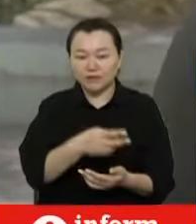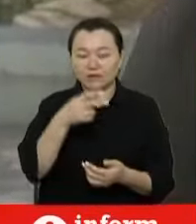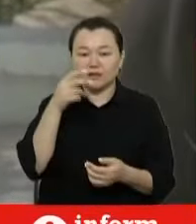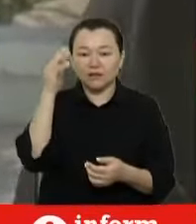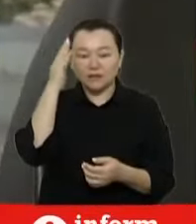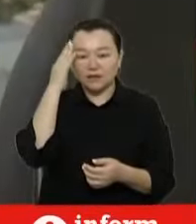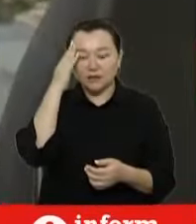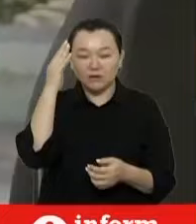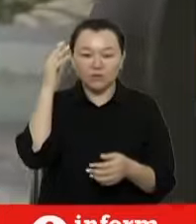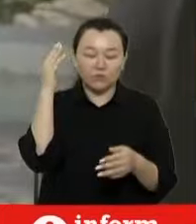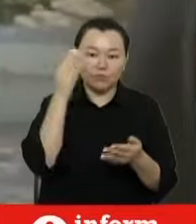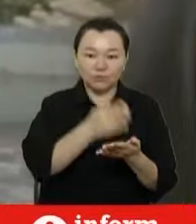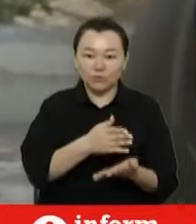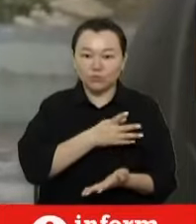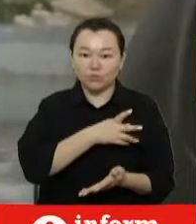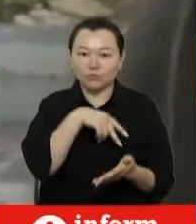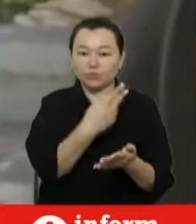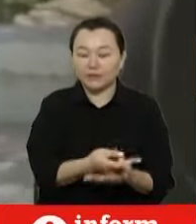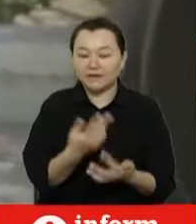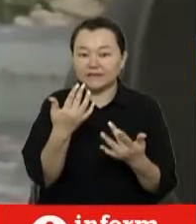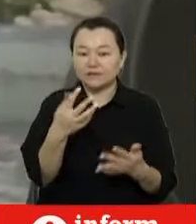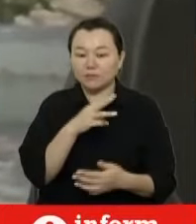лавочкеге тиіп балам құлап қалып бірнеше минутқа